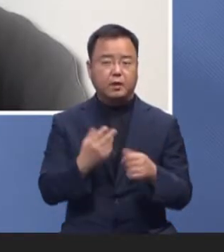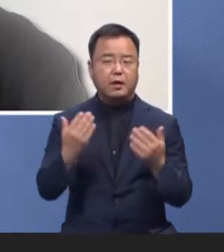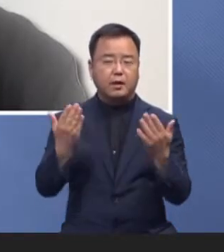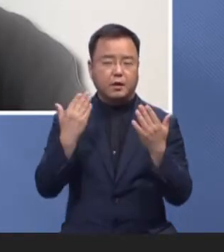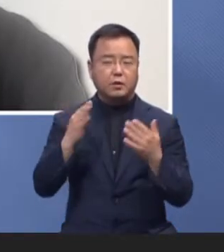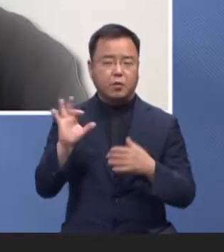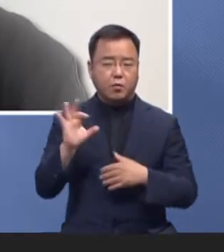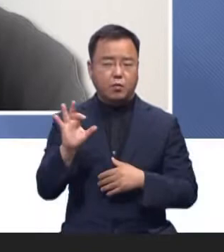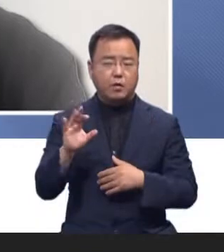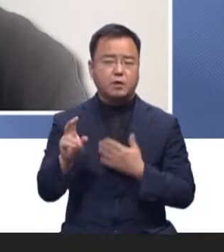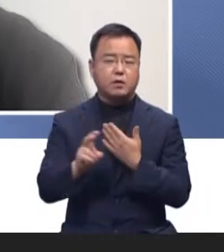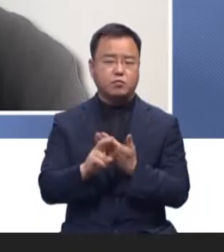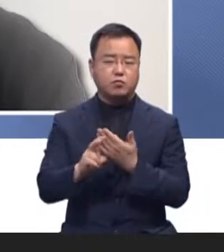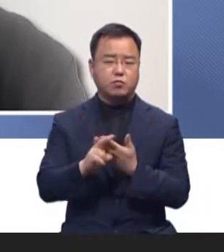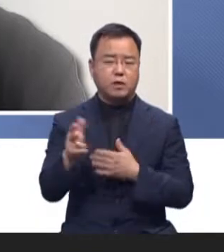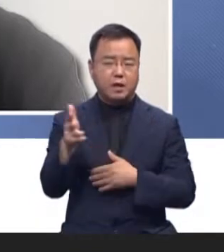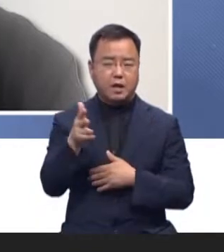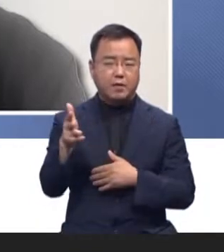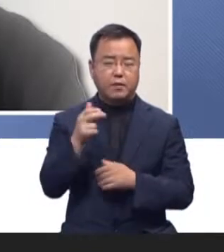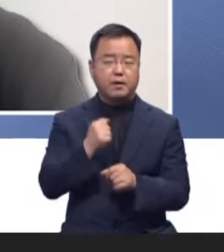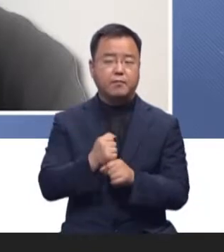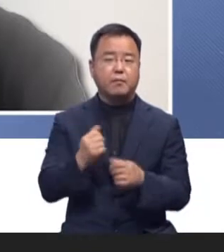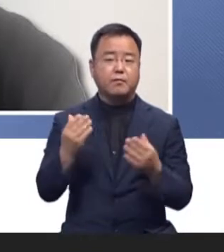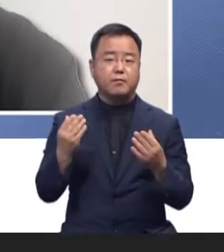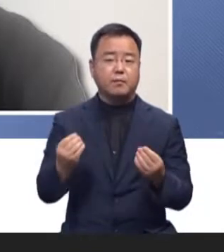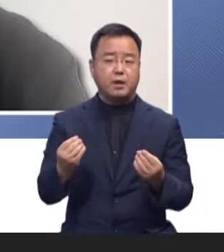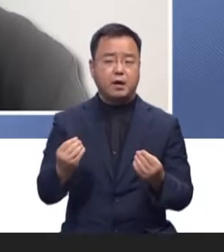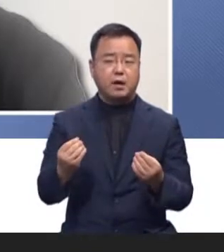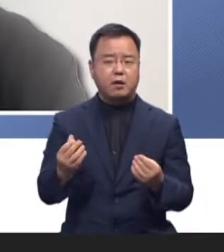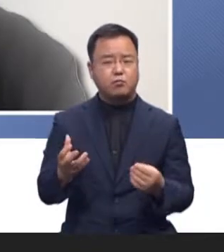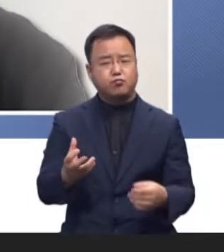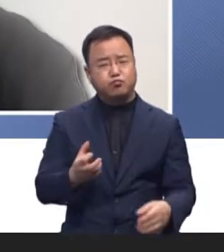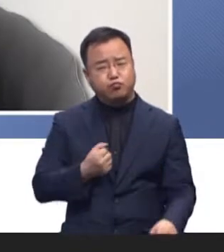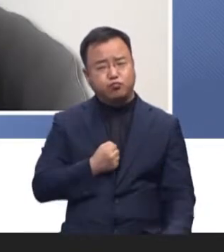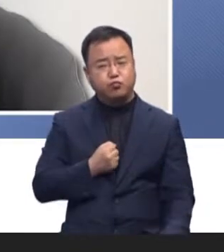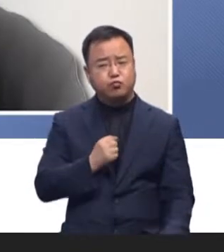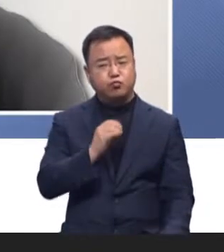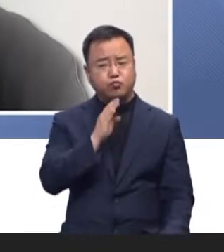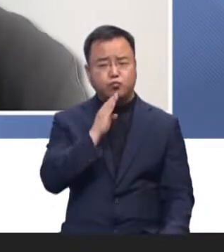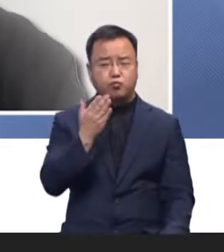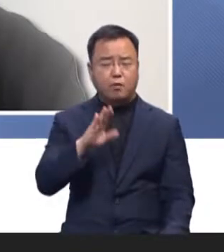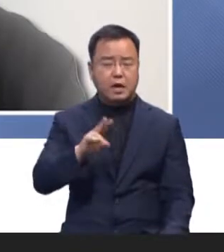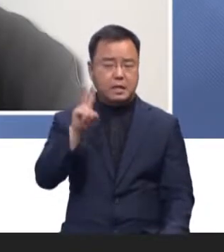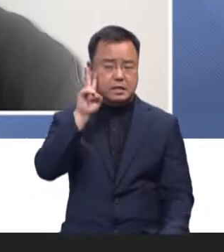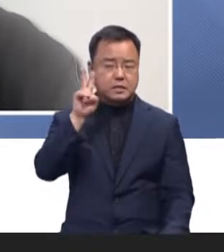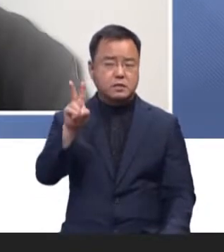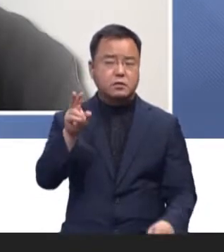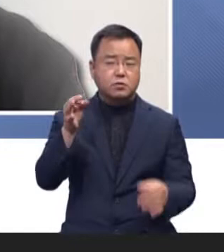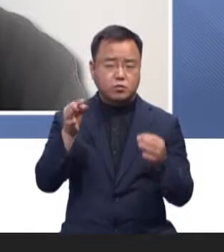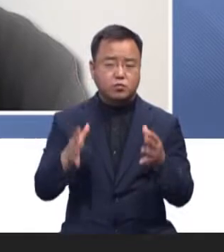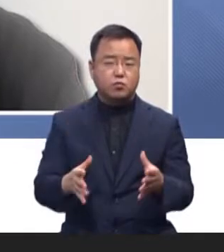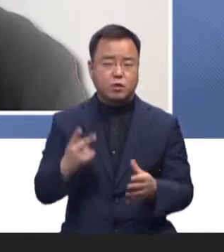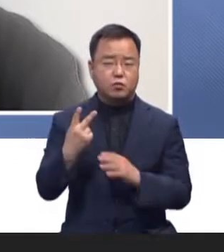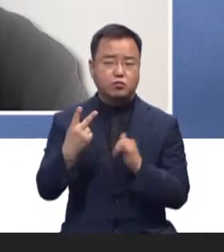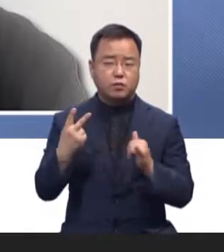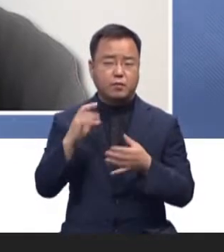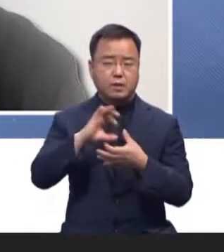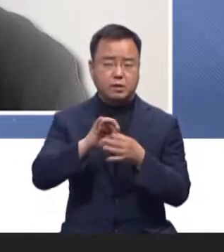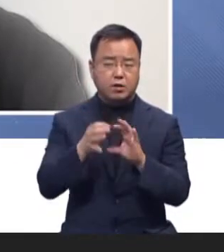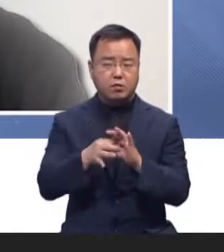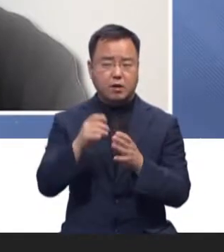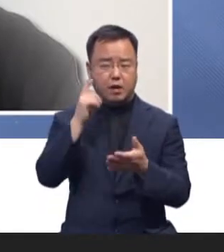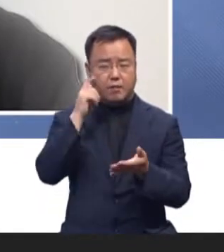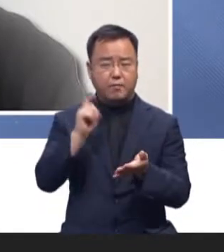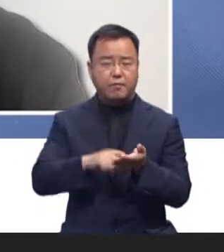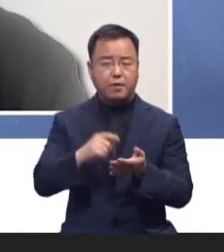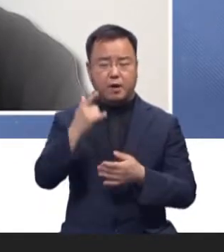화장실에 불법 카메라를 설치했다. 이 자체로도 충격인데 이틀 새두 명이 연달아 적발됐습니다. 학부모로서